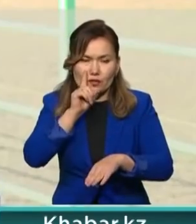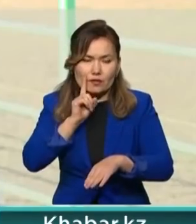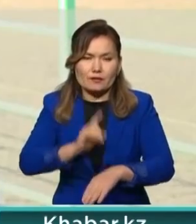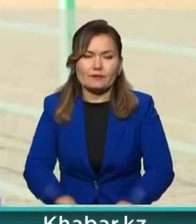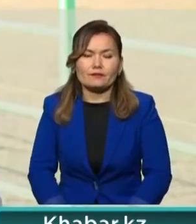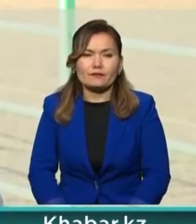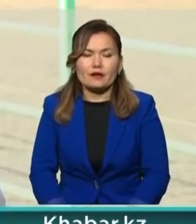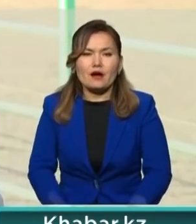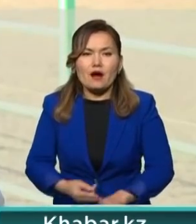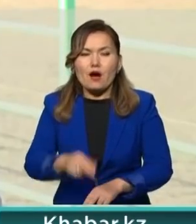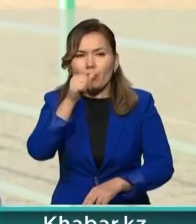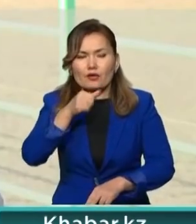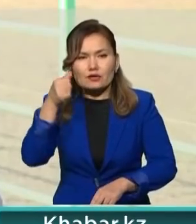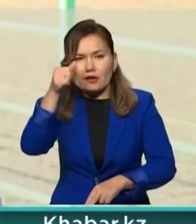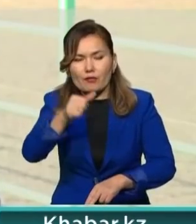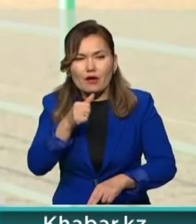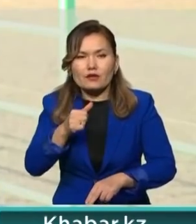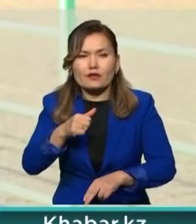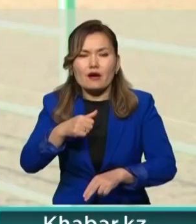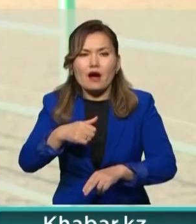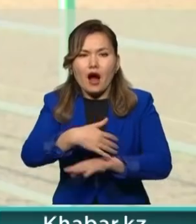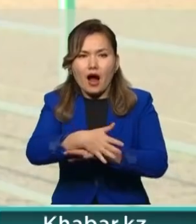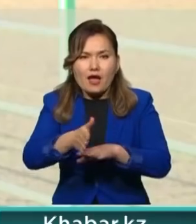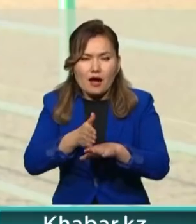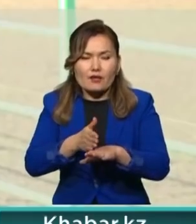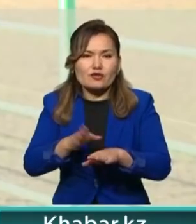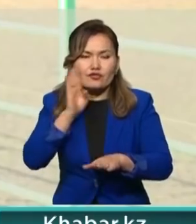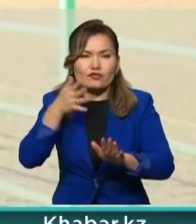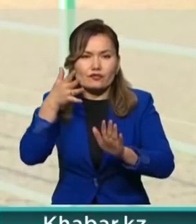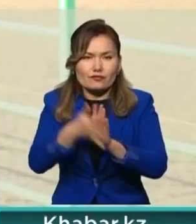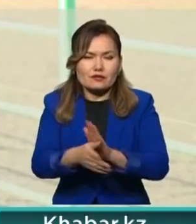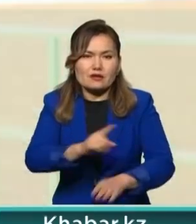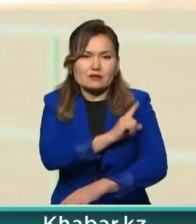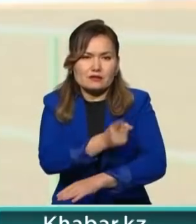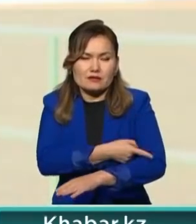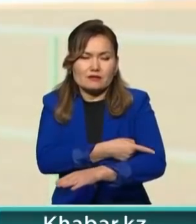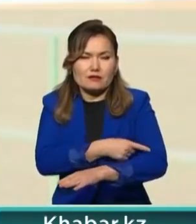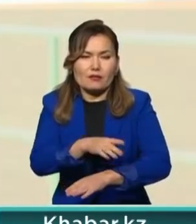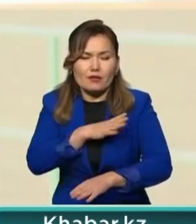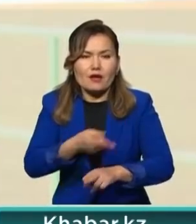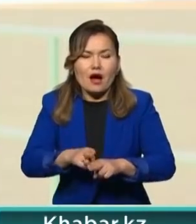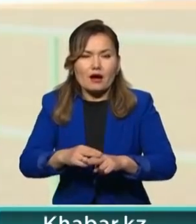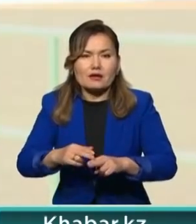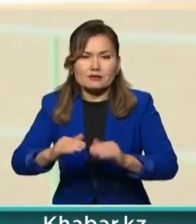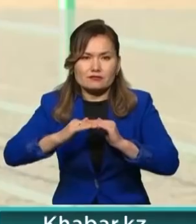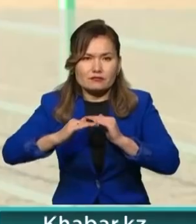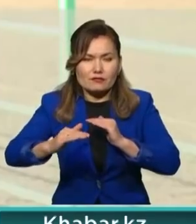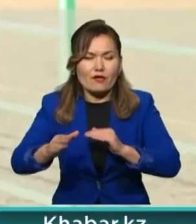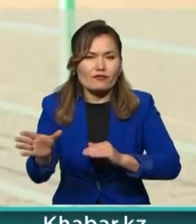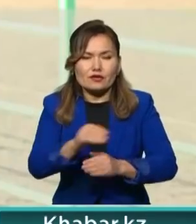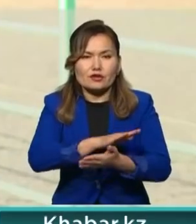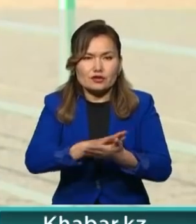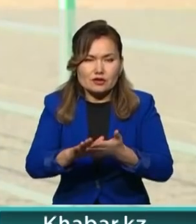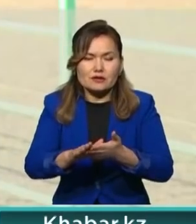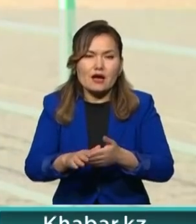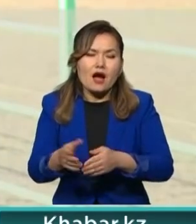Былтырлары мына аяқтың бәрі су болатын мына жерде. Қазір мына беговой дорожка дейді, резинка төсеп жақсы қойды. Келеміз, футбол көреміз, таң